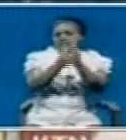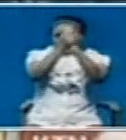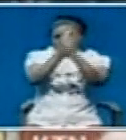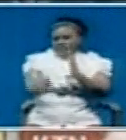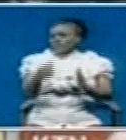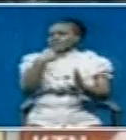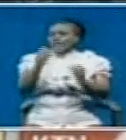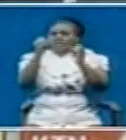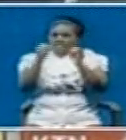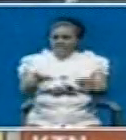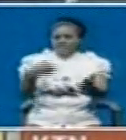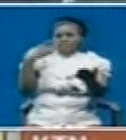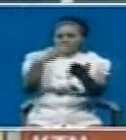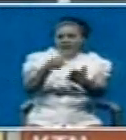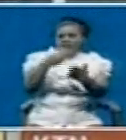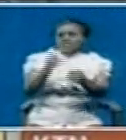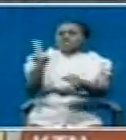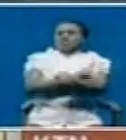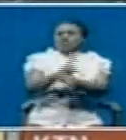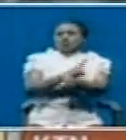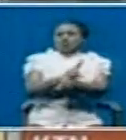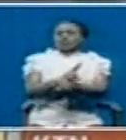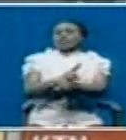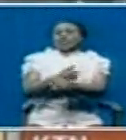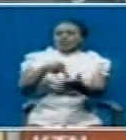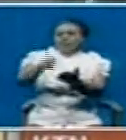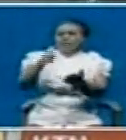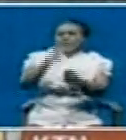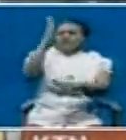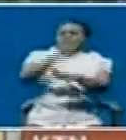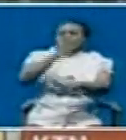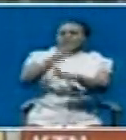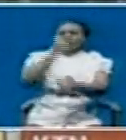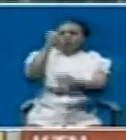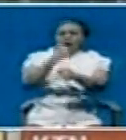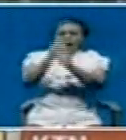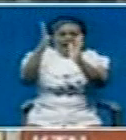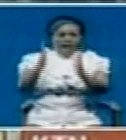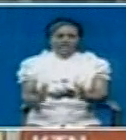wanasema kuwa iwapo fedha zinazotumiwa kulipa mishahara wafanyikazi gushi zitarejeshwa,